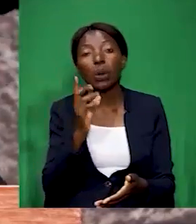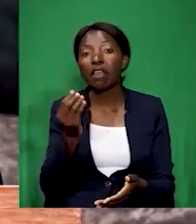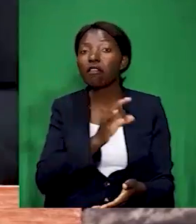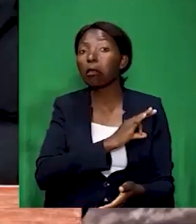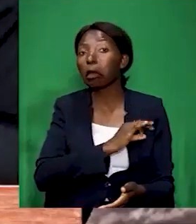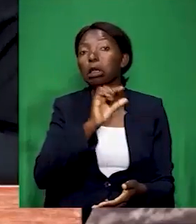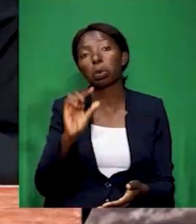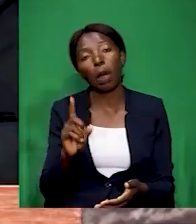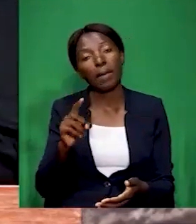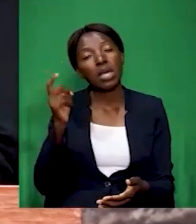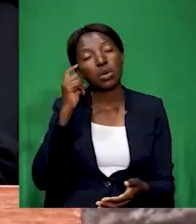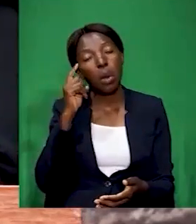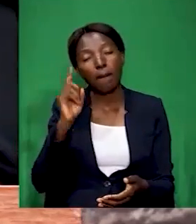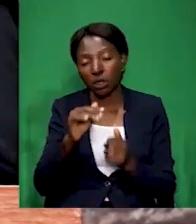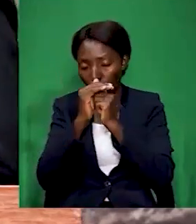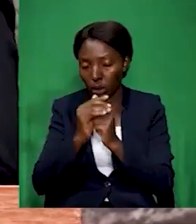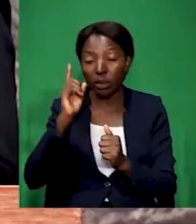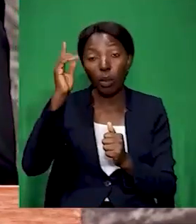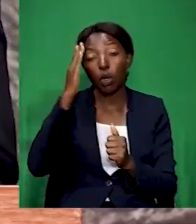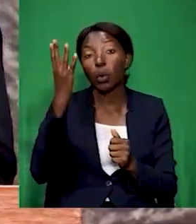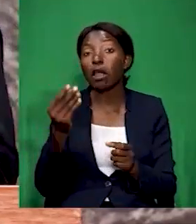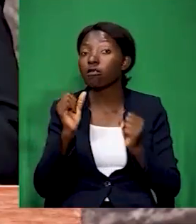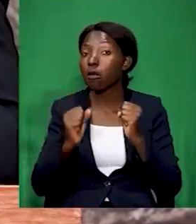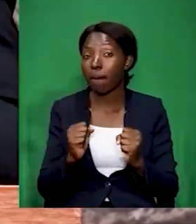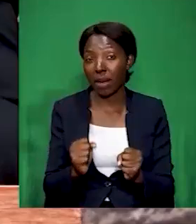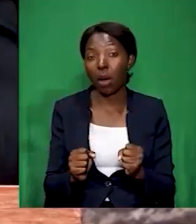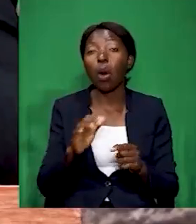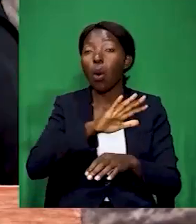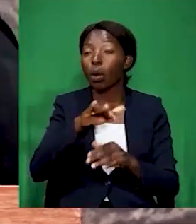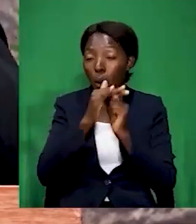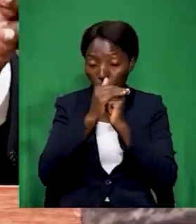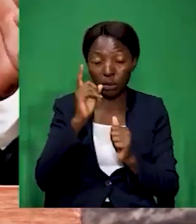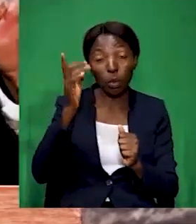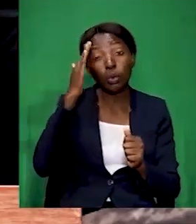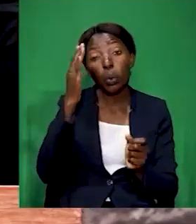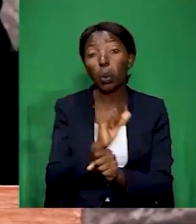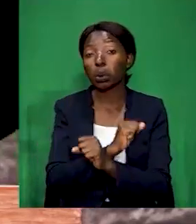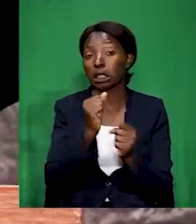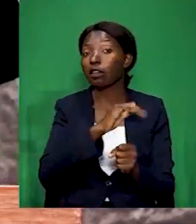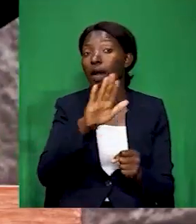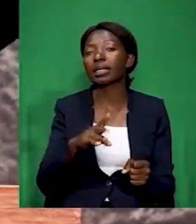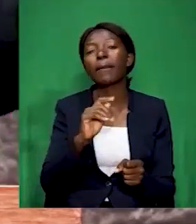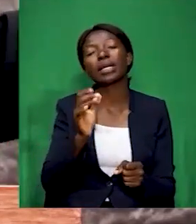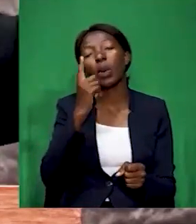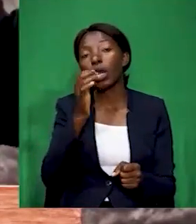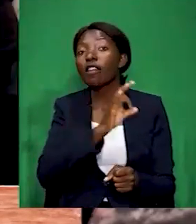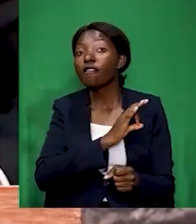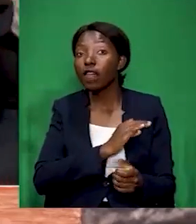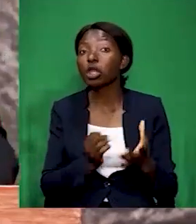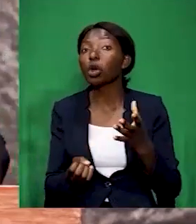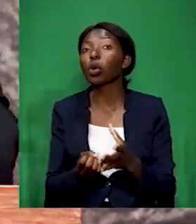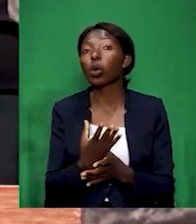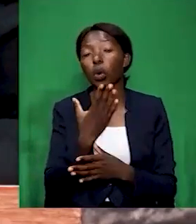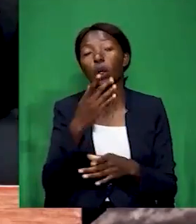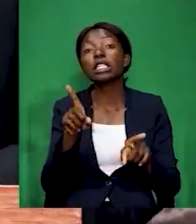another. Vazive kuti tinonamata Mwari ane simba. Tinonamata Mwari anodzikinura. Asi kana kutenda kwakura kwasvika